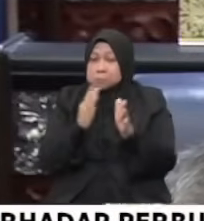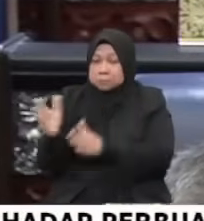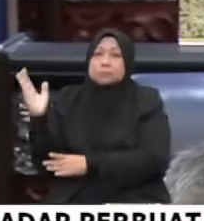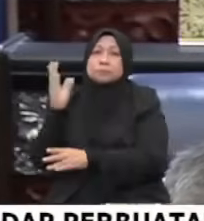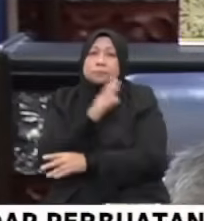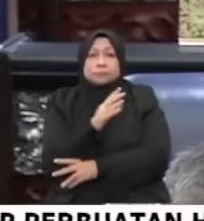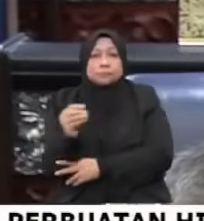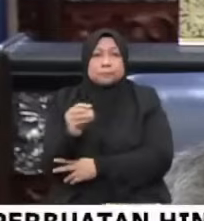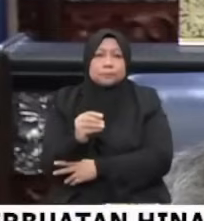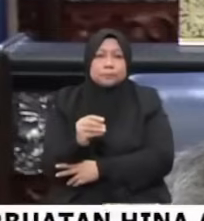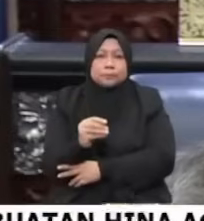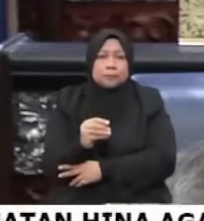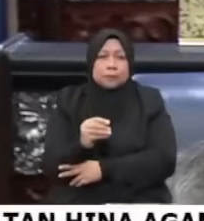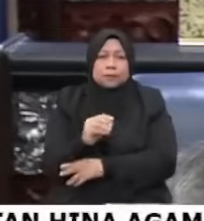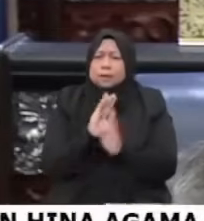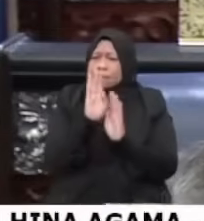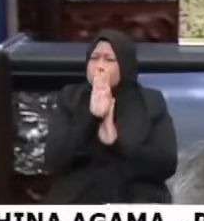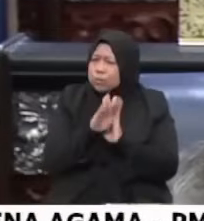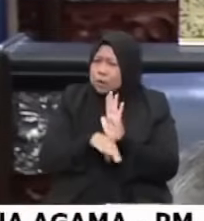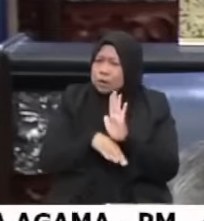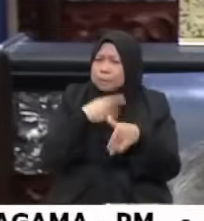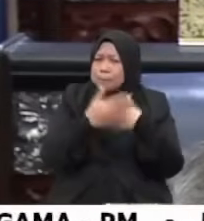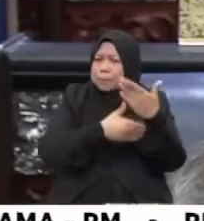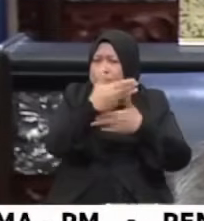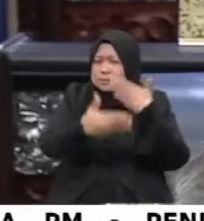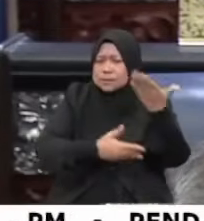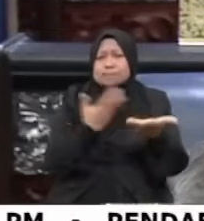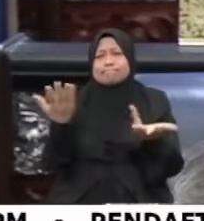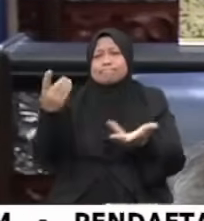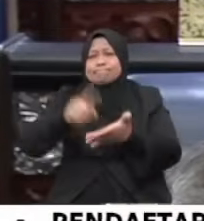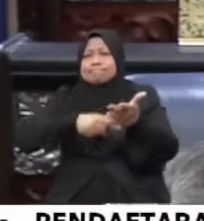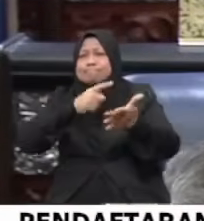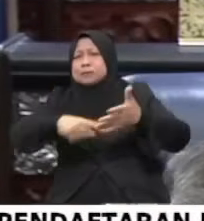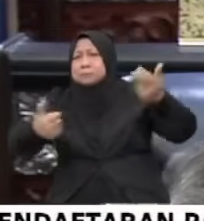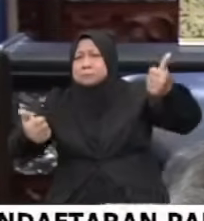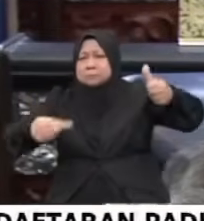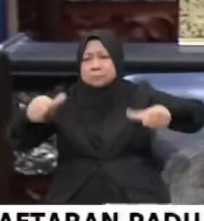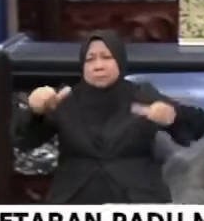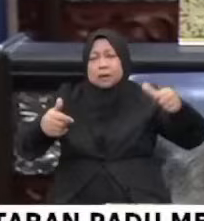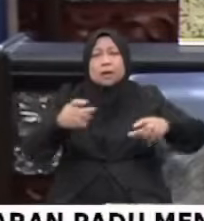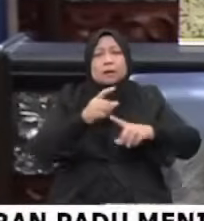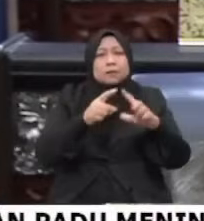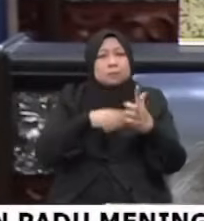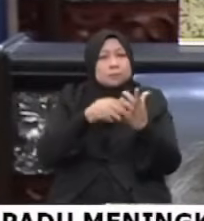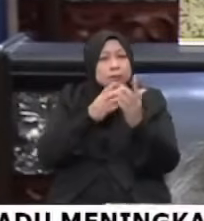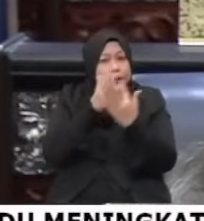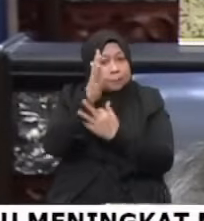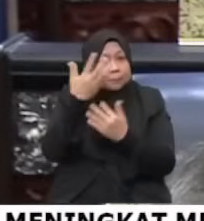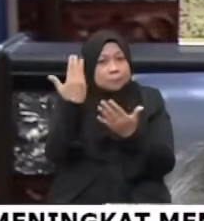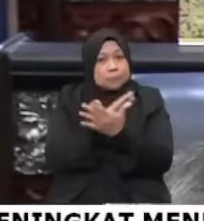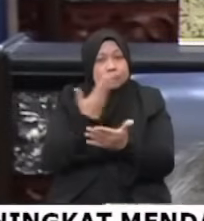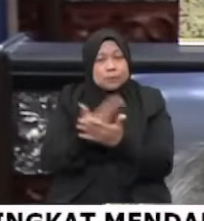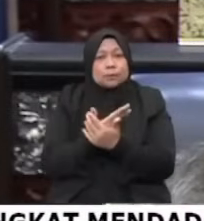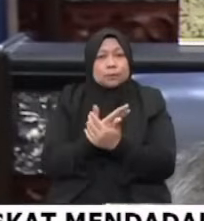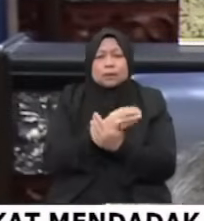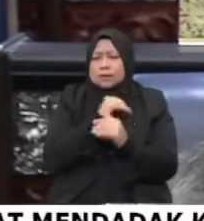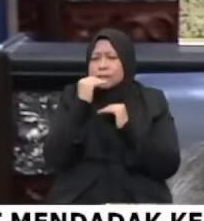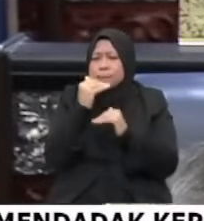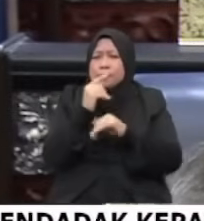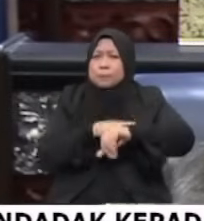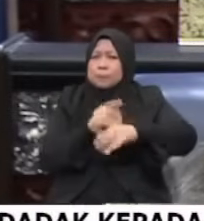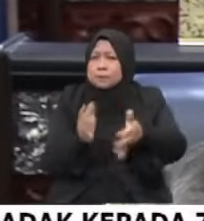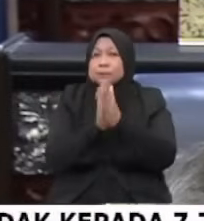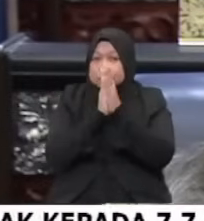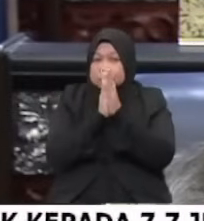dan dengan pengurangan proses birokrasi masa kini dan melalui pembaharuan Ini tempoh masa